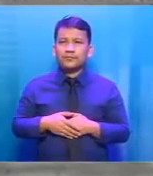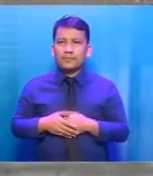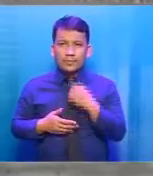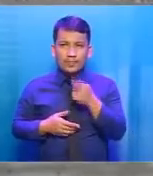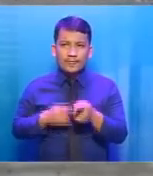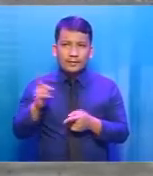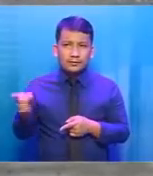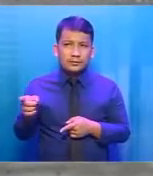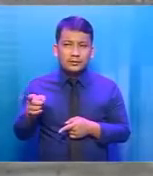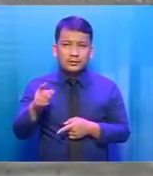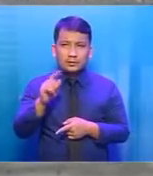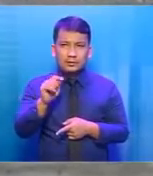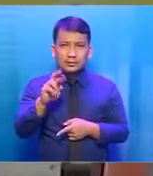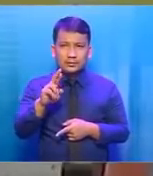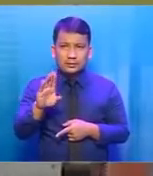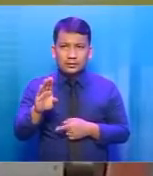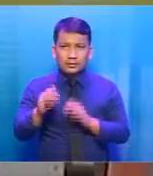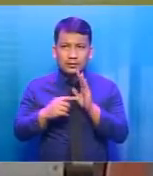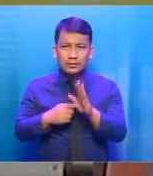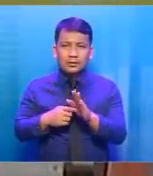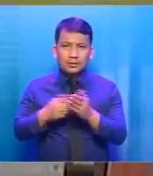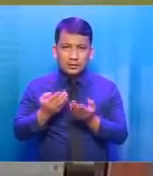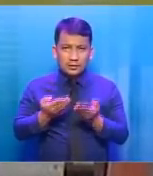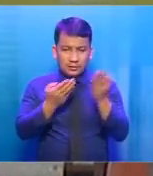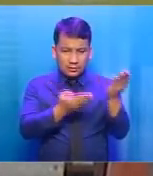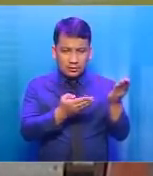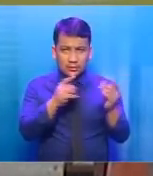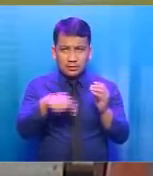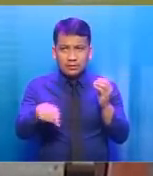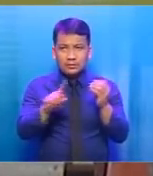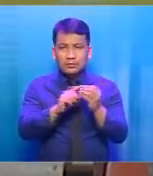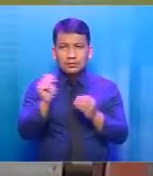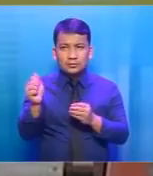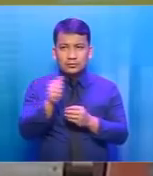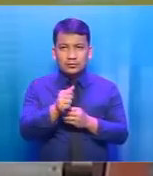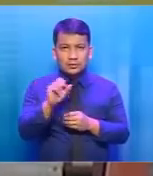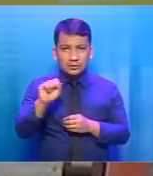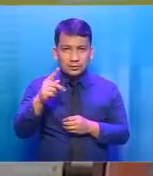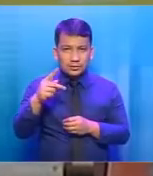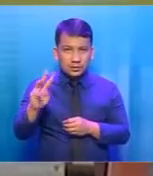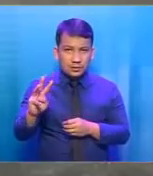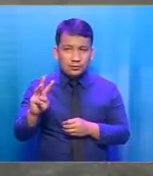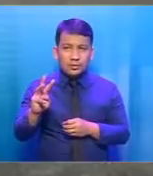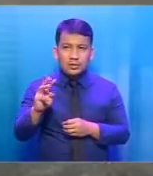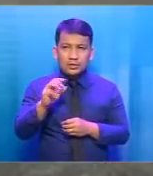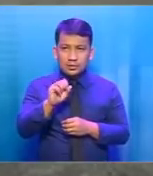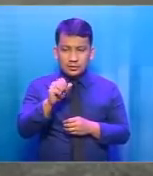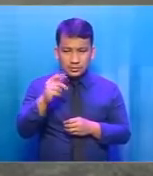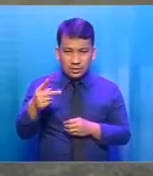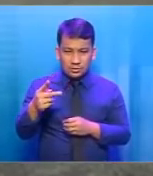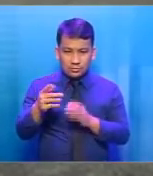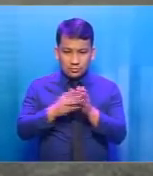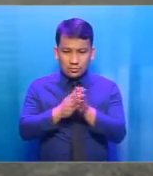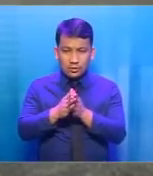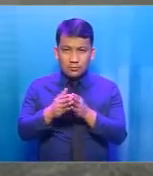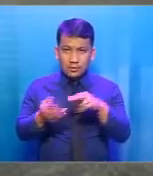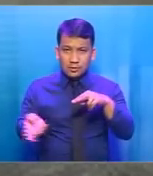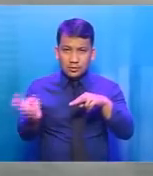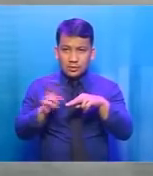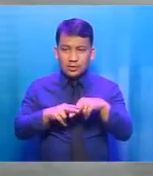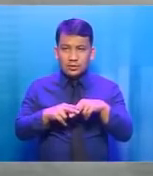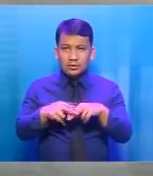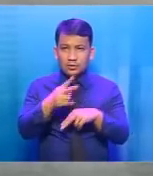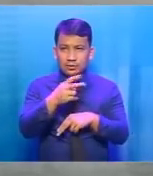Ayon kasi sa Toll Regulatory Board, nagpasa na ng proposal ang pamunuan ng Skyway Stage 3. At ang balak nilang ipataw na